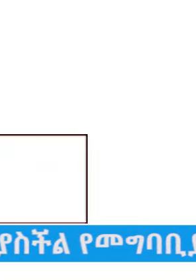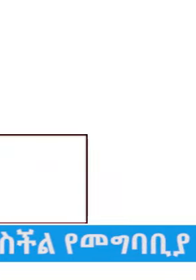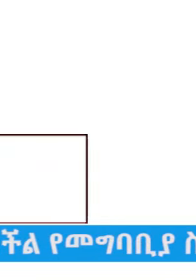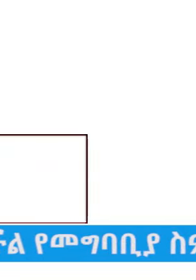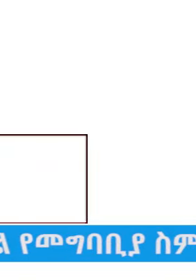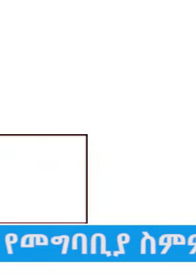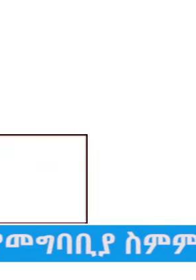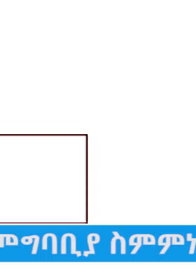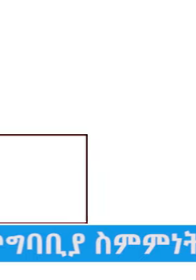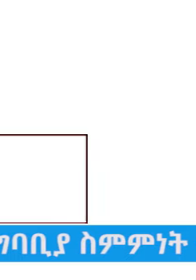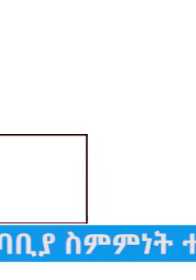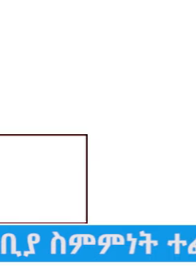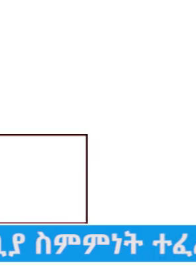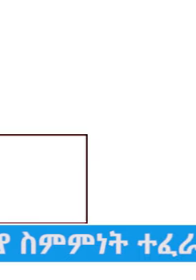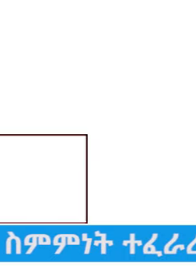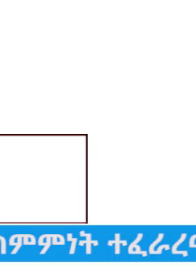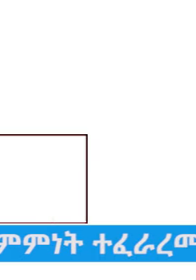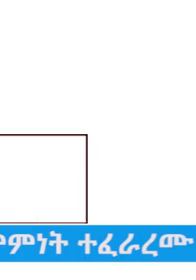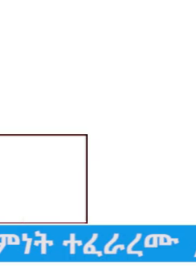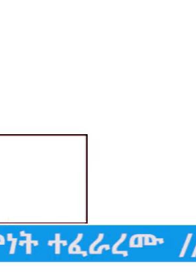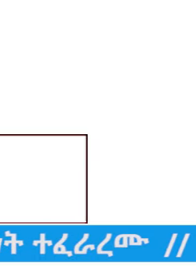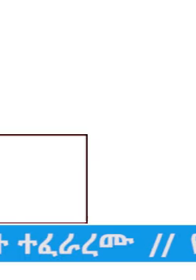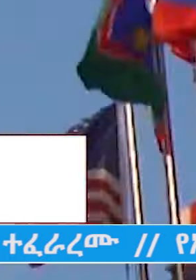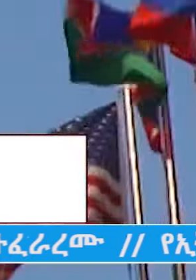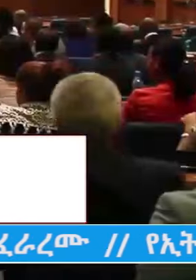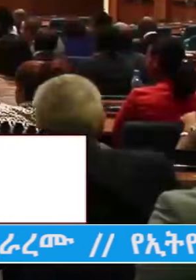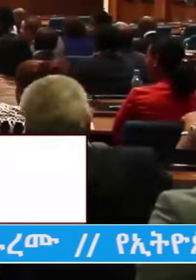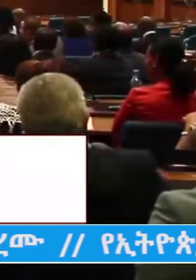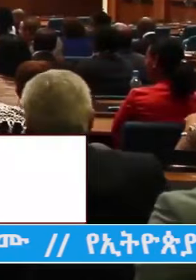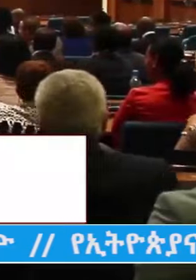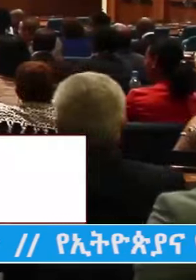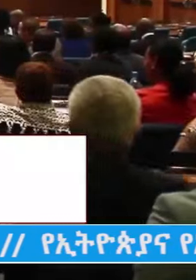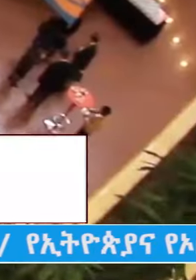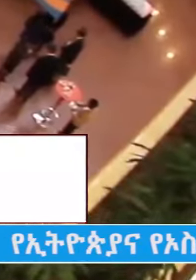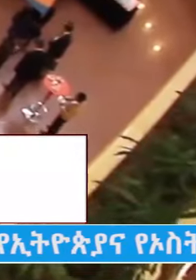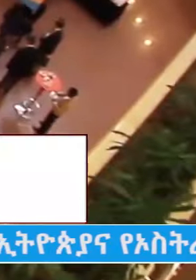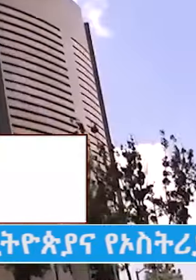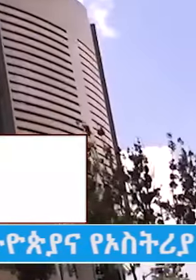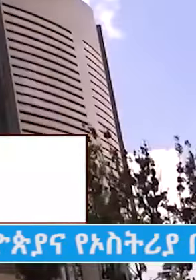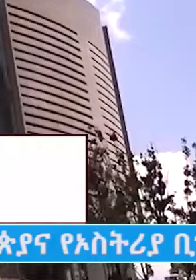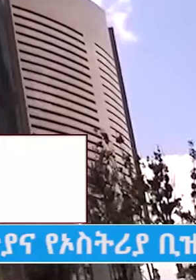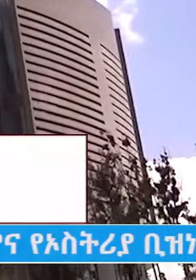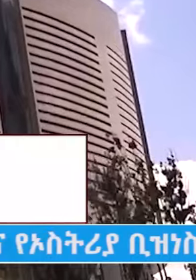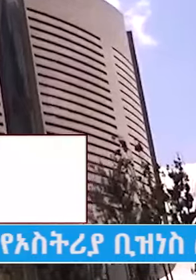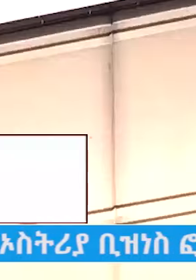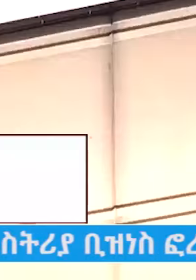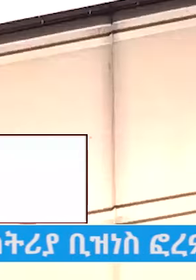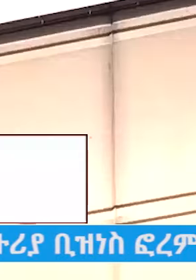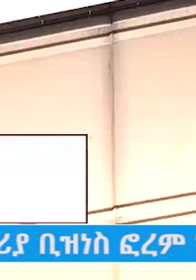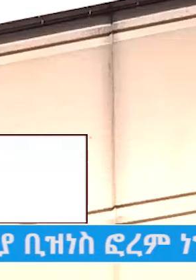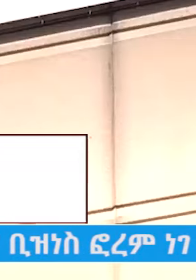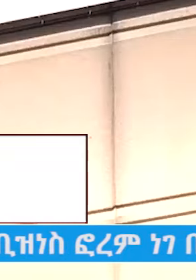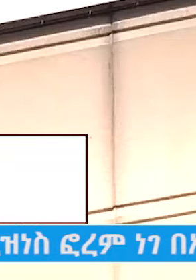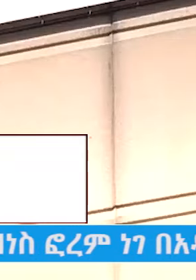የሚለው ጽሁፍ በተባበሩት መንግስታት የአፍሪካ ኢኮኖሚ ኮሚሽን ምስረታ በተበሰረበት ወቅት የኖረ ጽሁፍ ነው። የአፍሪካ ኢኮኖሚ ኮሚሽን